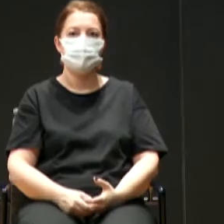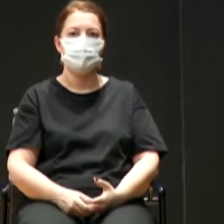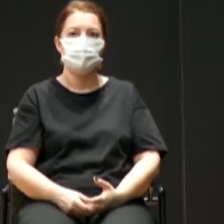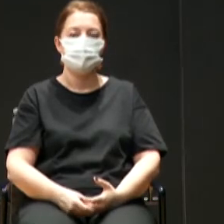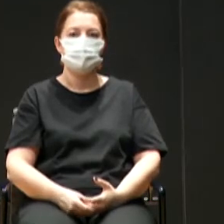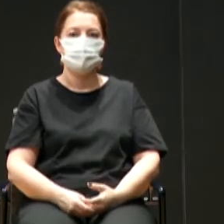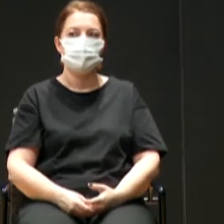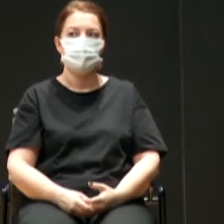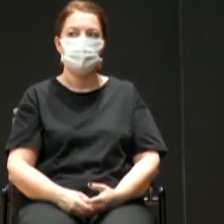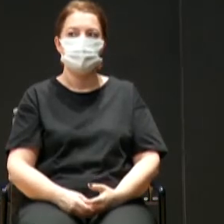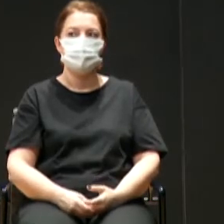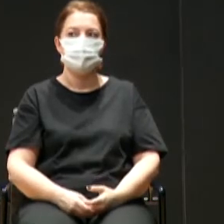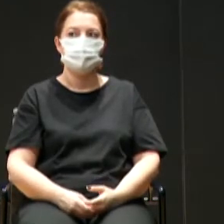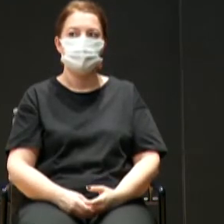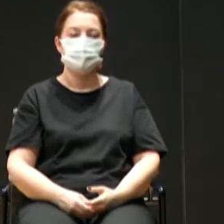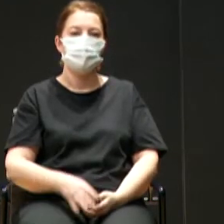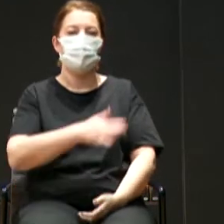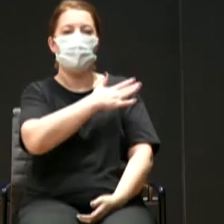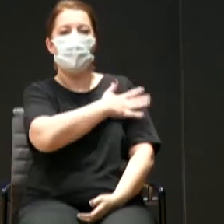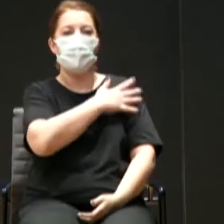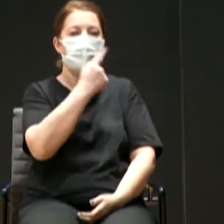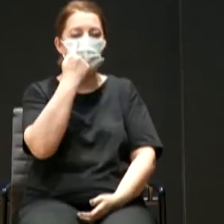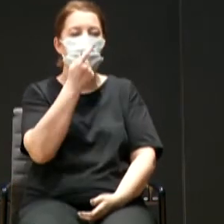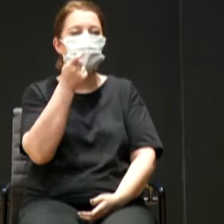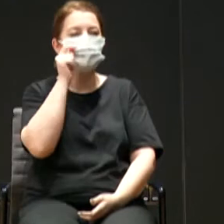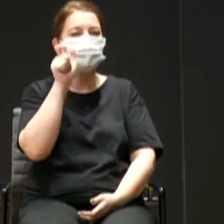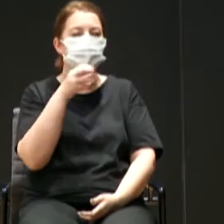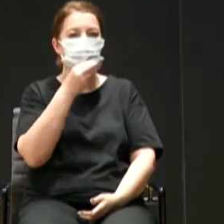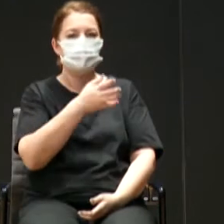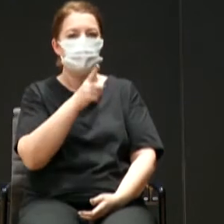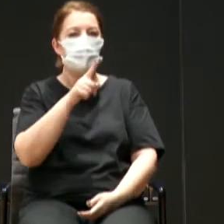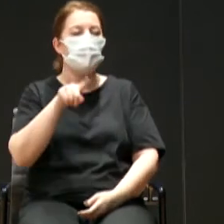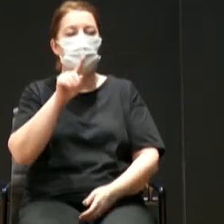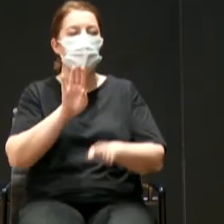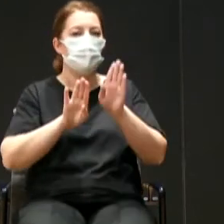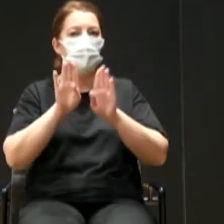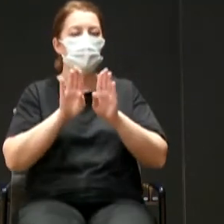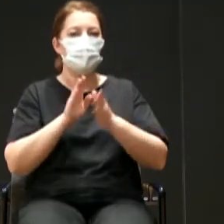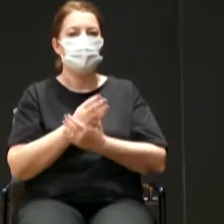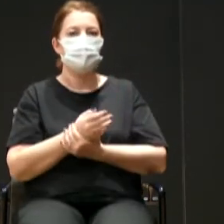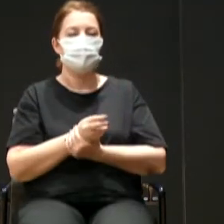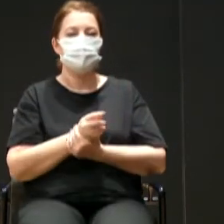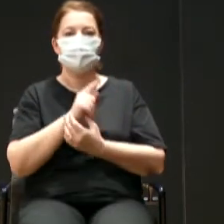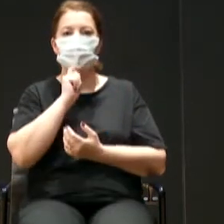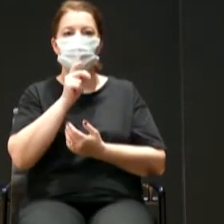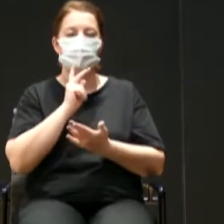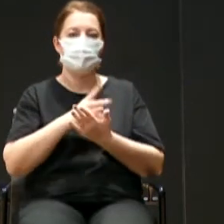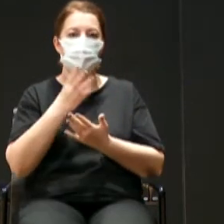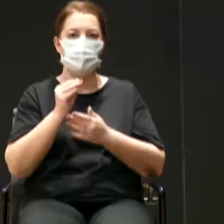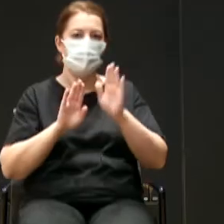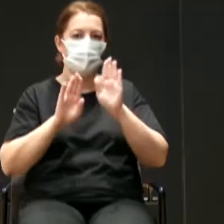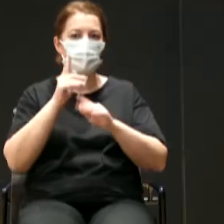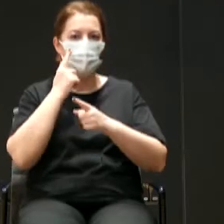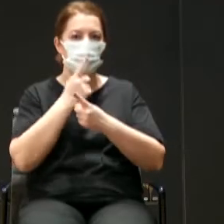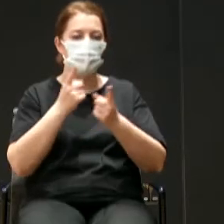Evet, kaymakamlığa personel verilmesiyle alakalı. Evet, konuyu oylarınıza sunuyorum. Teklif kararı olarak. Kabul